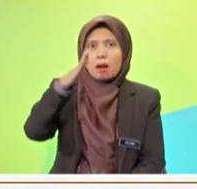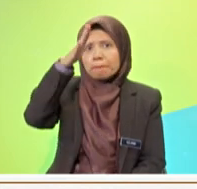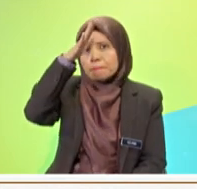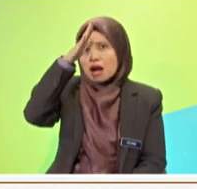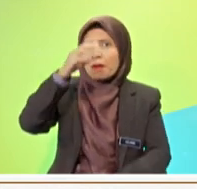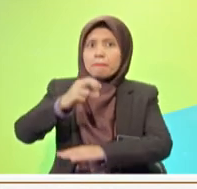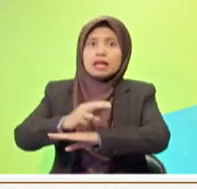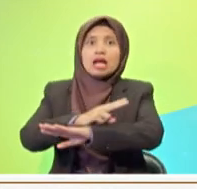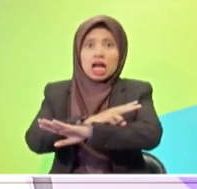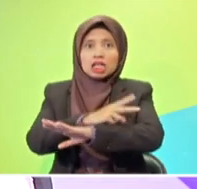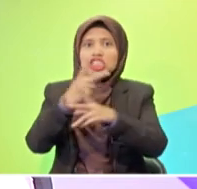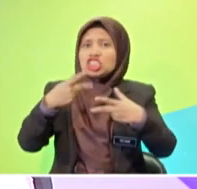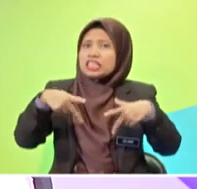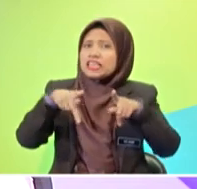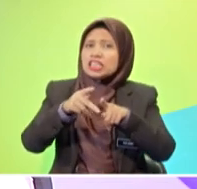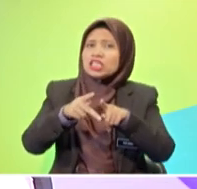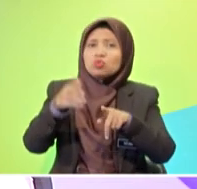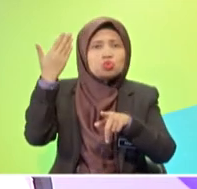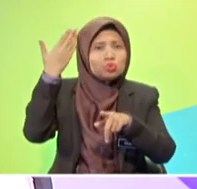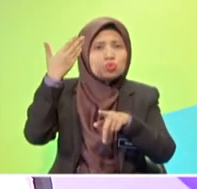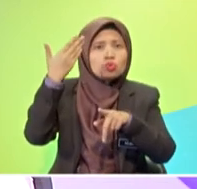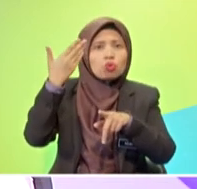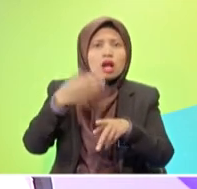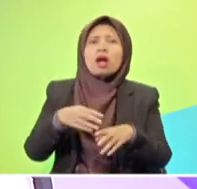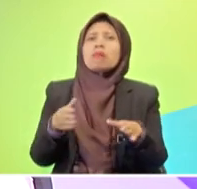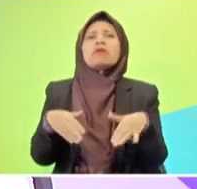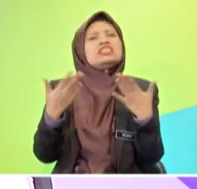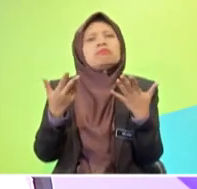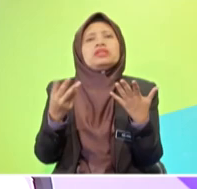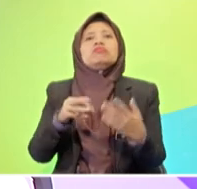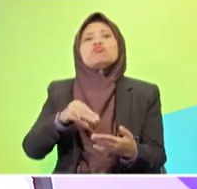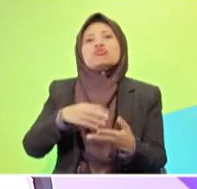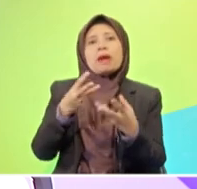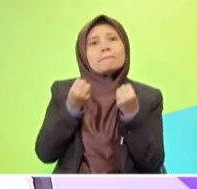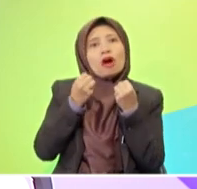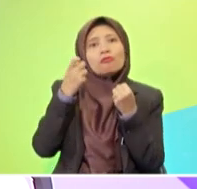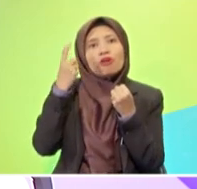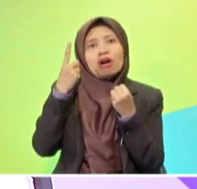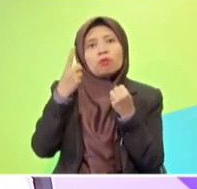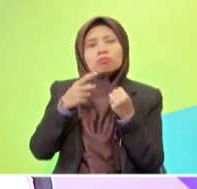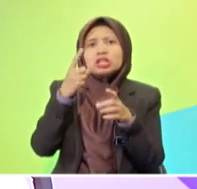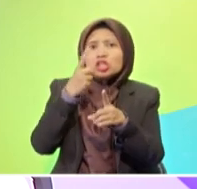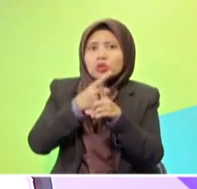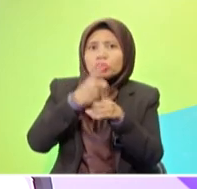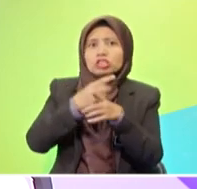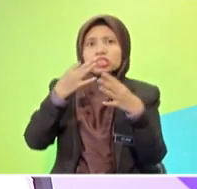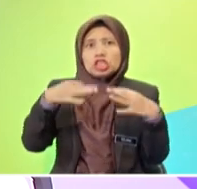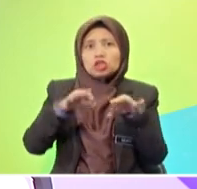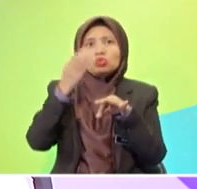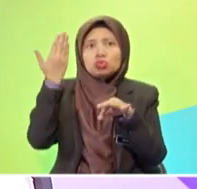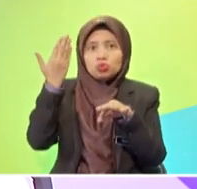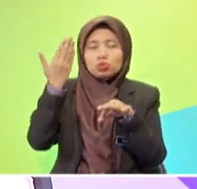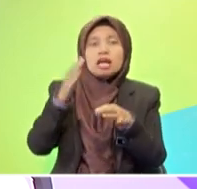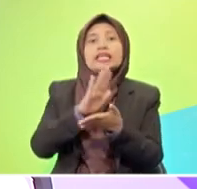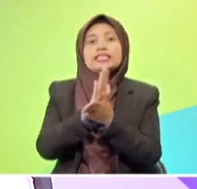Klasik Jadi bagaimana murid-murid kita ini nak paham Kisah Klasik ini dengan lebih mendalam jadi kita akan